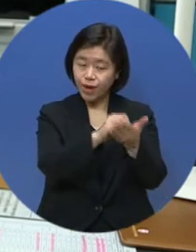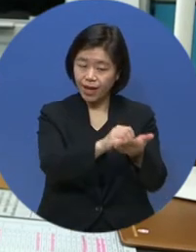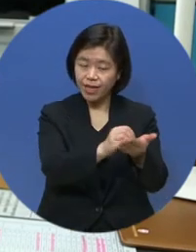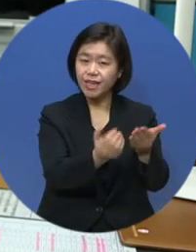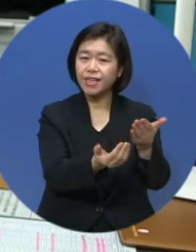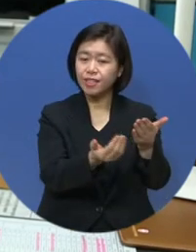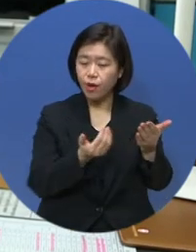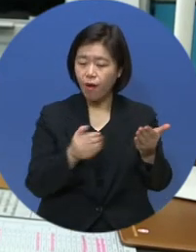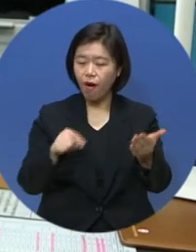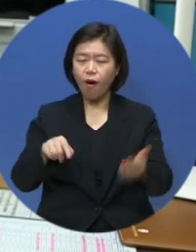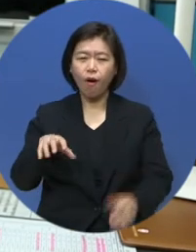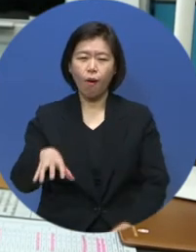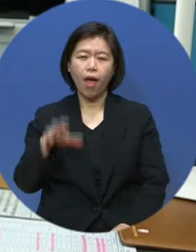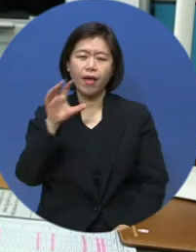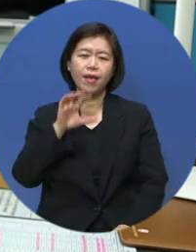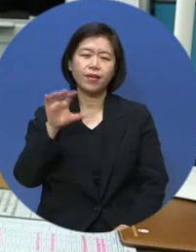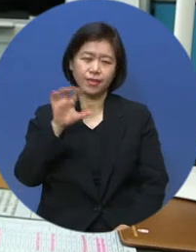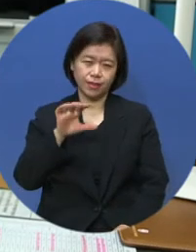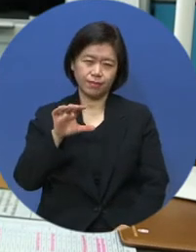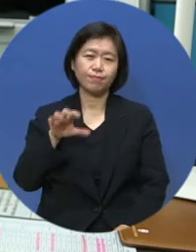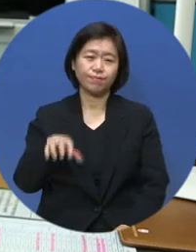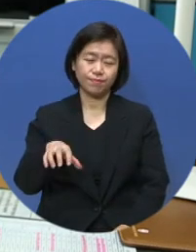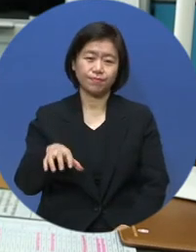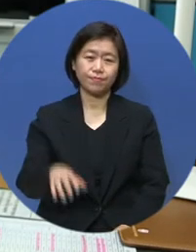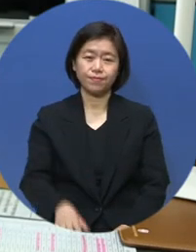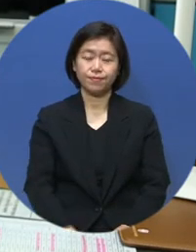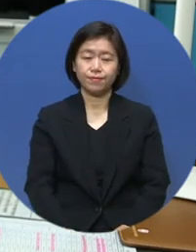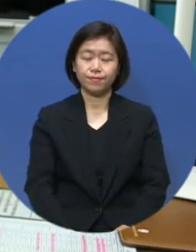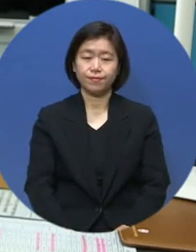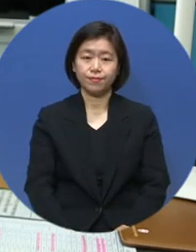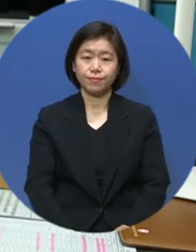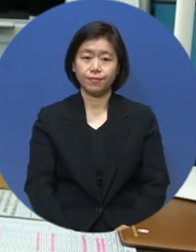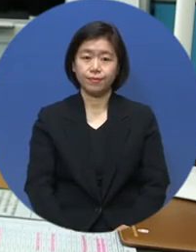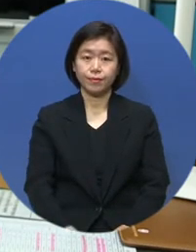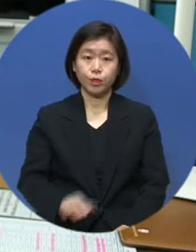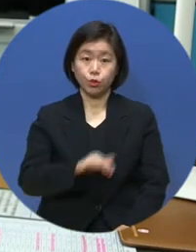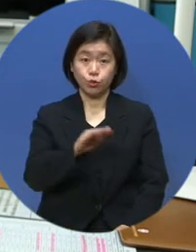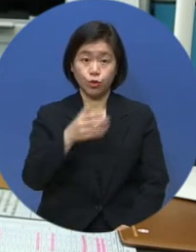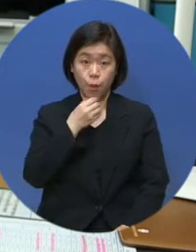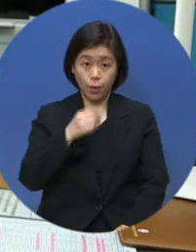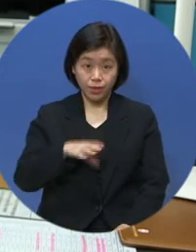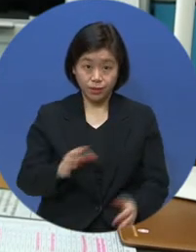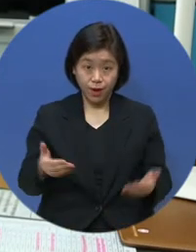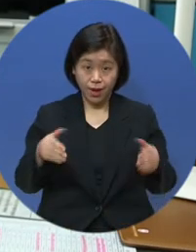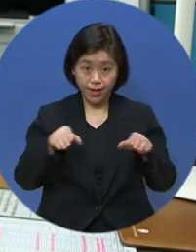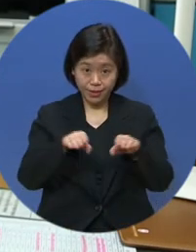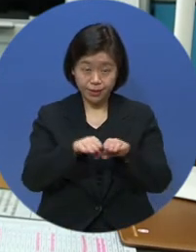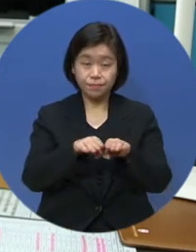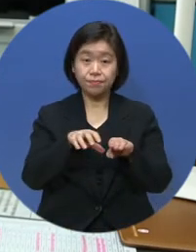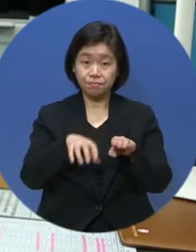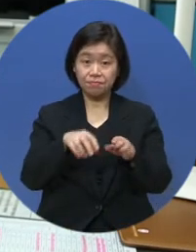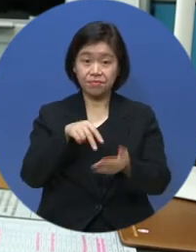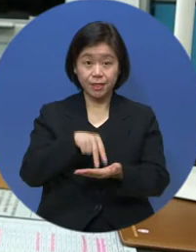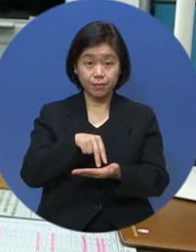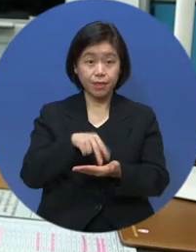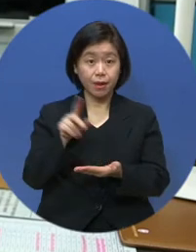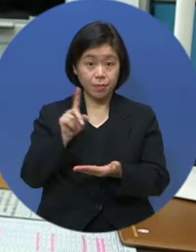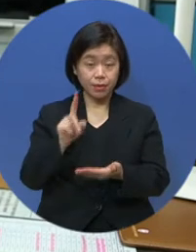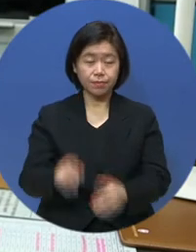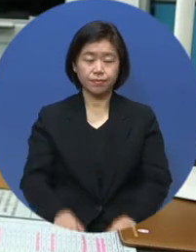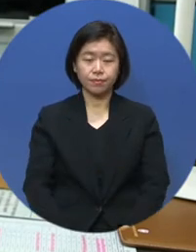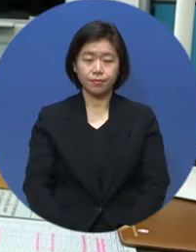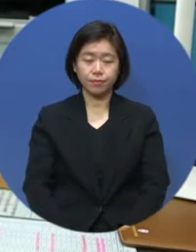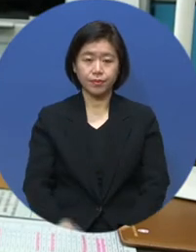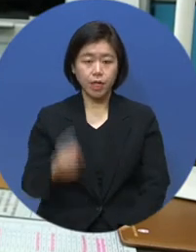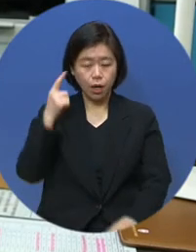취하고 있다고 보시면 될 것 같습니다. 그래서 바라건대 저희 복지관은 발달장애인 바리스타